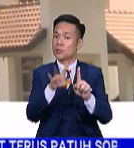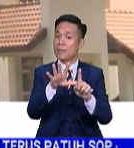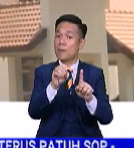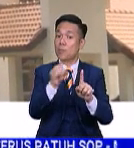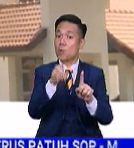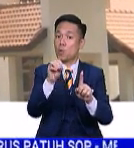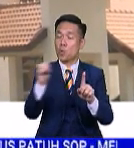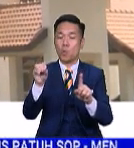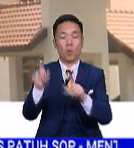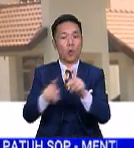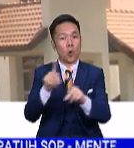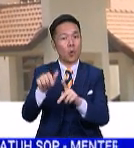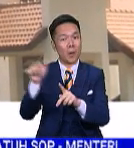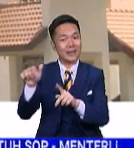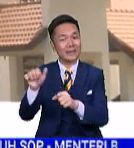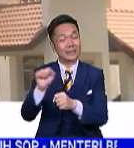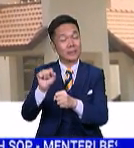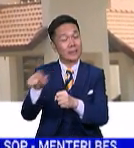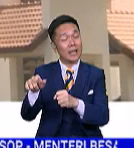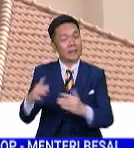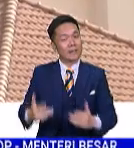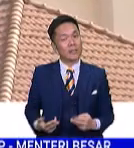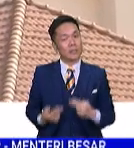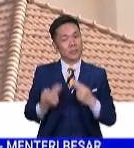dari Bera dan kawasan kejiranan.